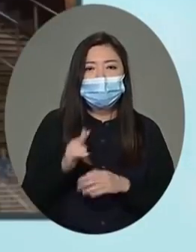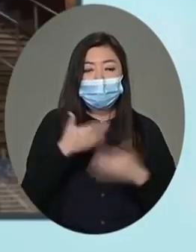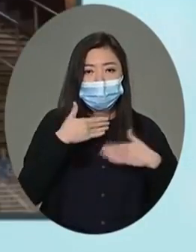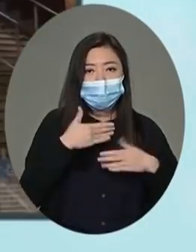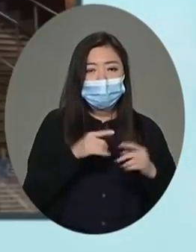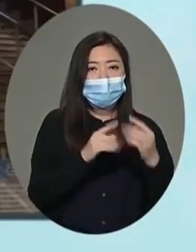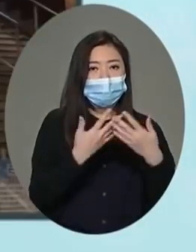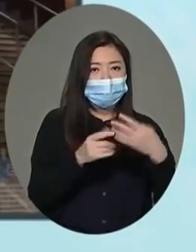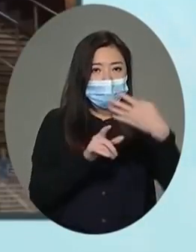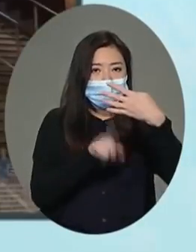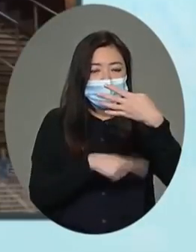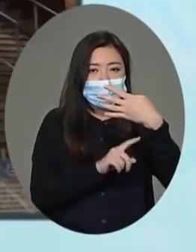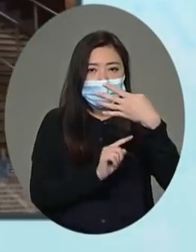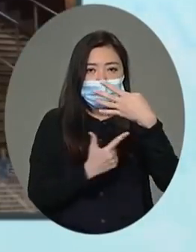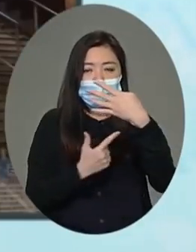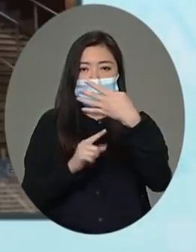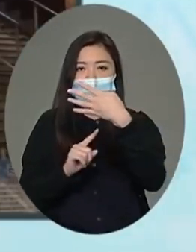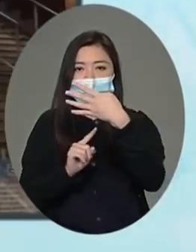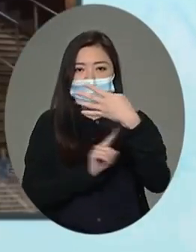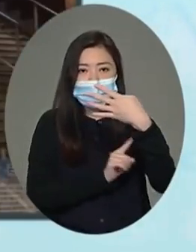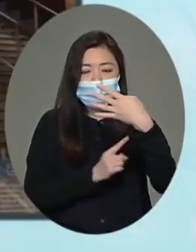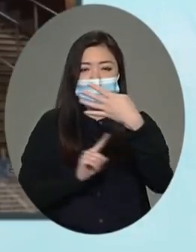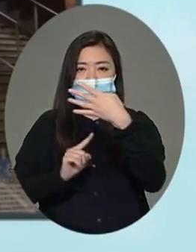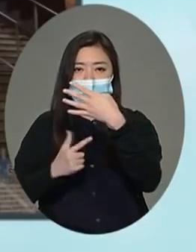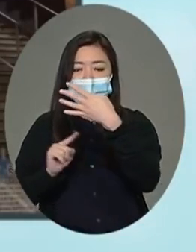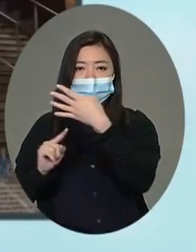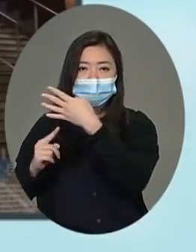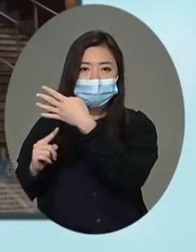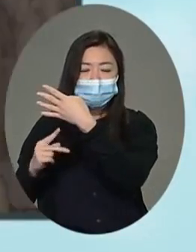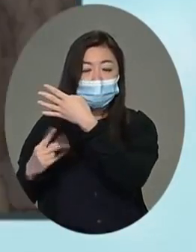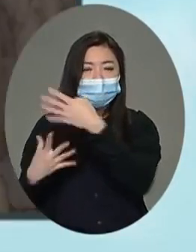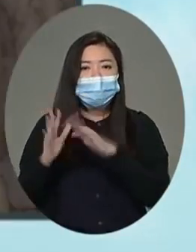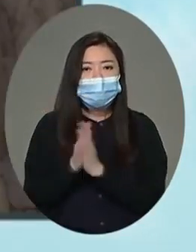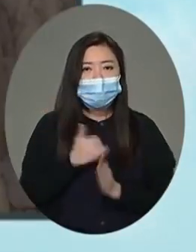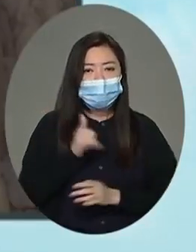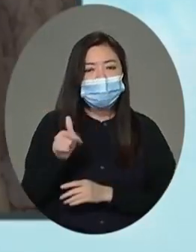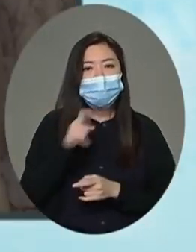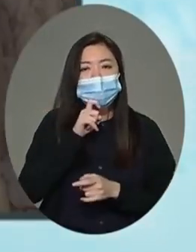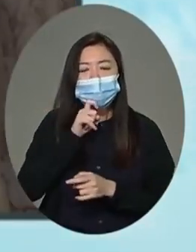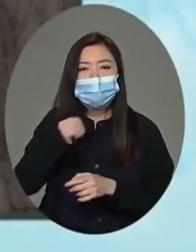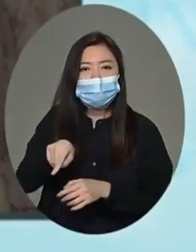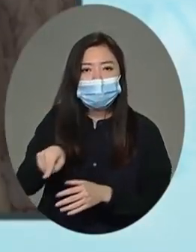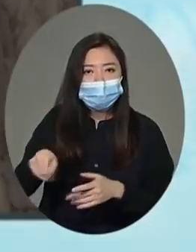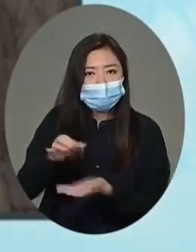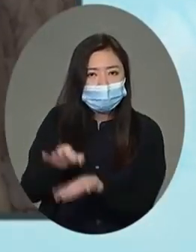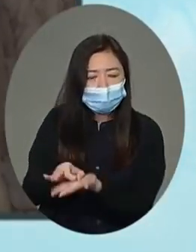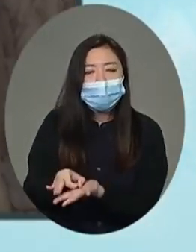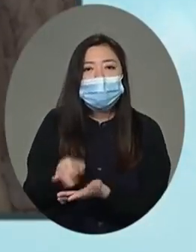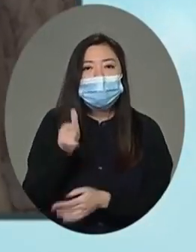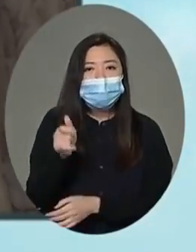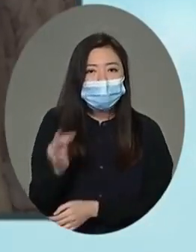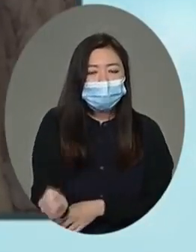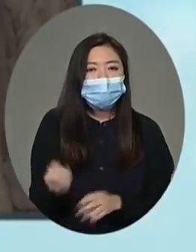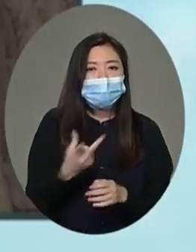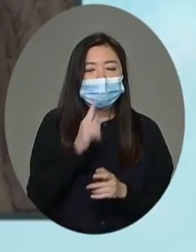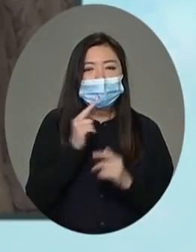11號、18號同埋25號，會到青衣青綠街5號嘅聖多麥中途堂。其中有2日有参